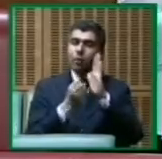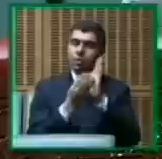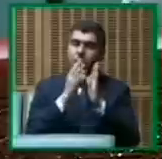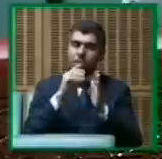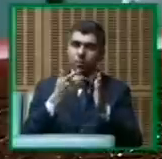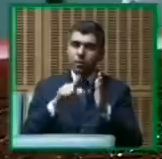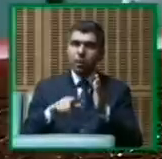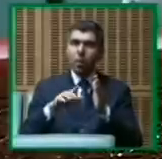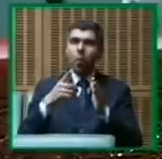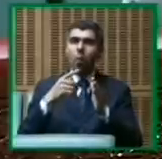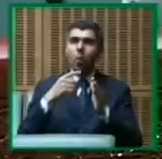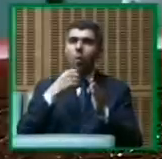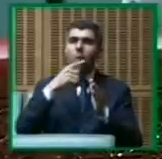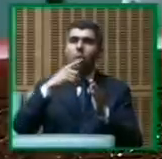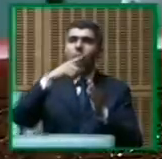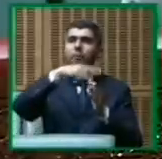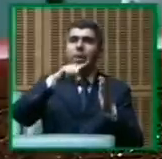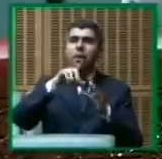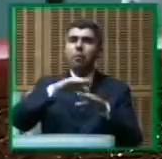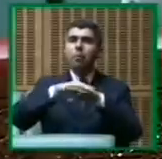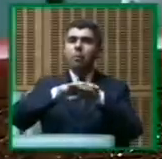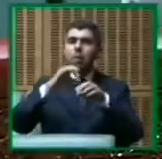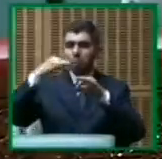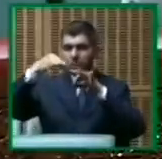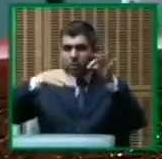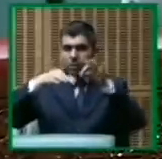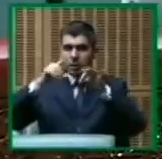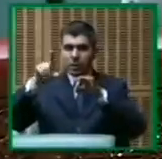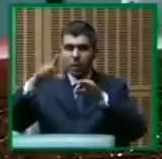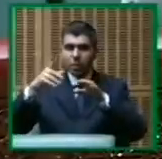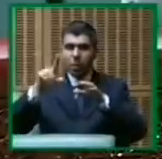النفايات، رجعنا كنهضروا على محطات المعالجة